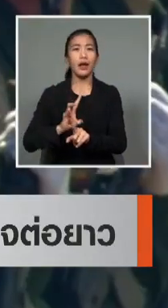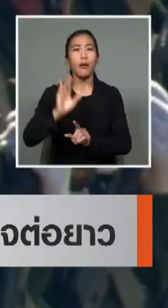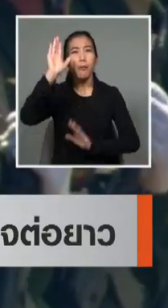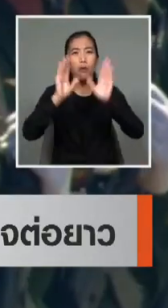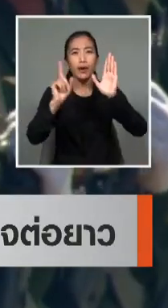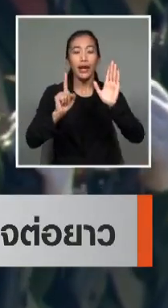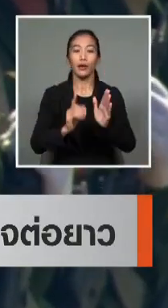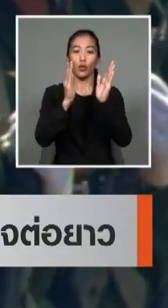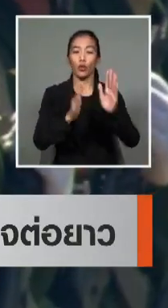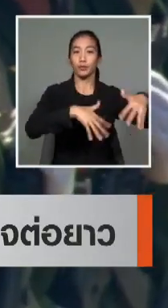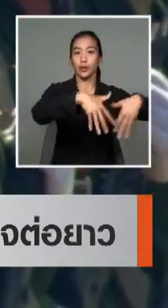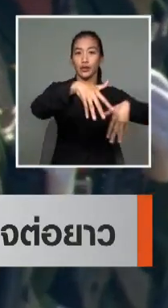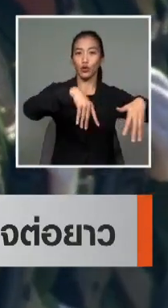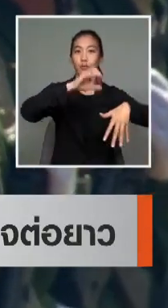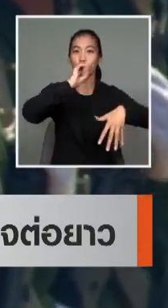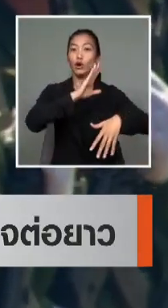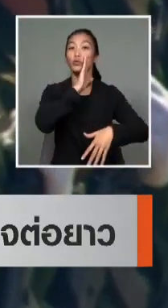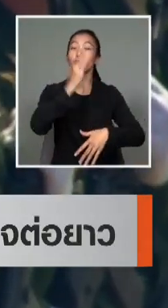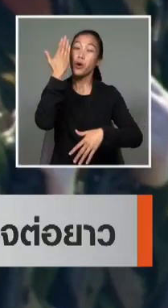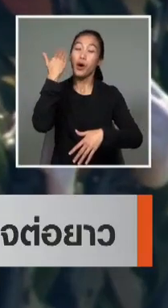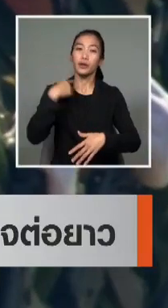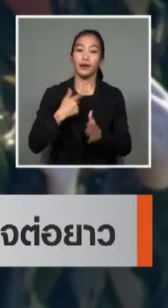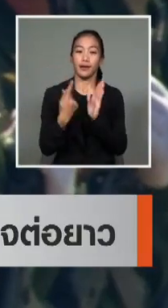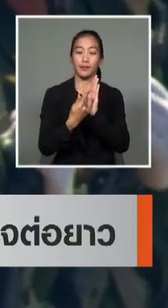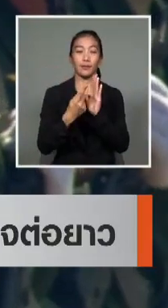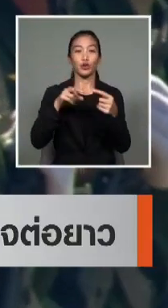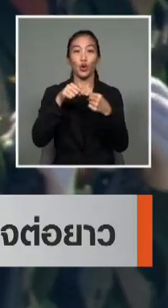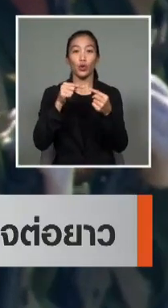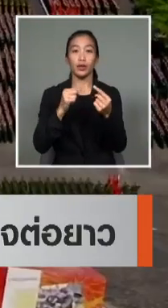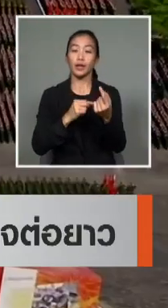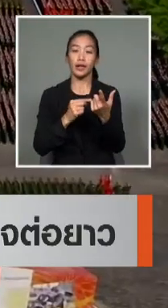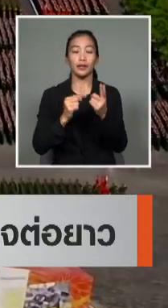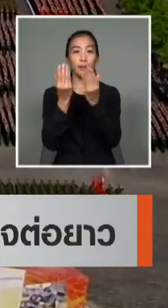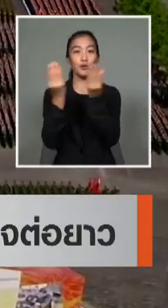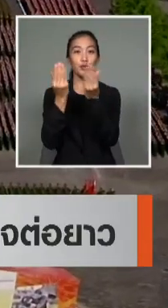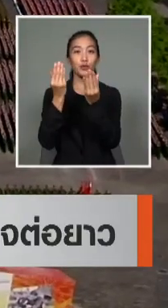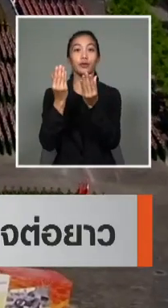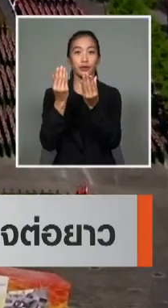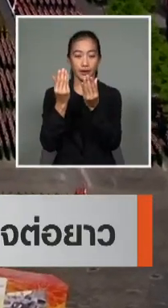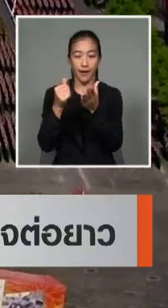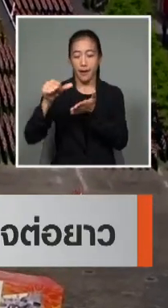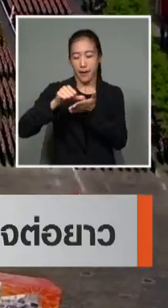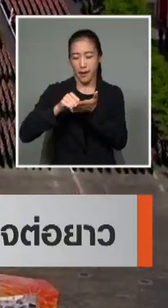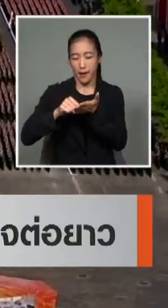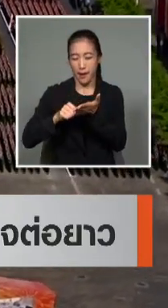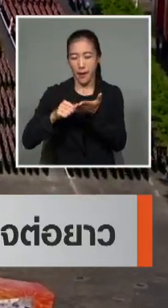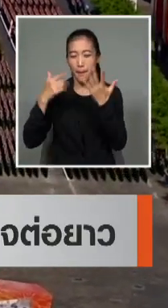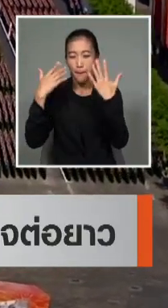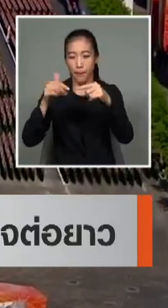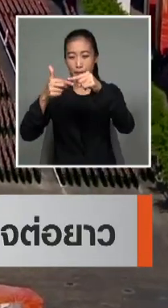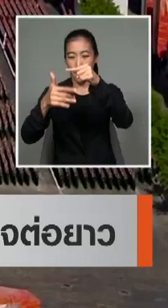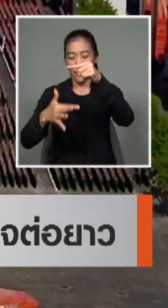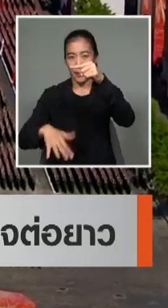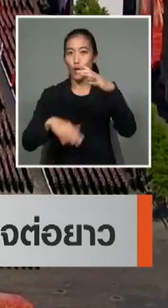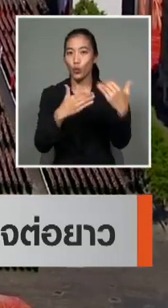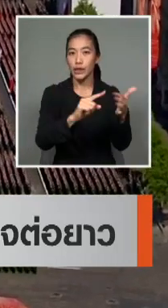การแก้ไขรัฐธรรมนูญฉบับปี1993หรือเปล่ามันมีหลายหัวข้อเลยนะคะที่เขามีการแก้กันค่ะซึ่งประเด็นส